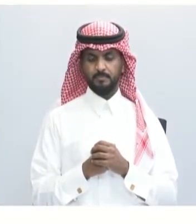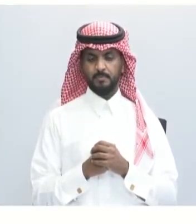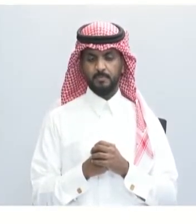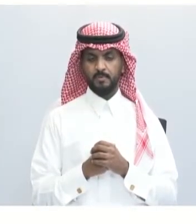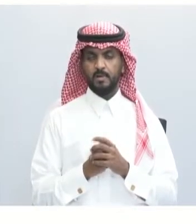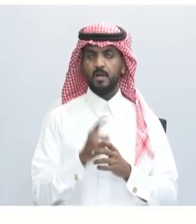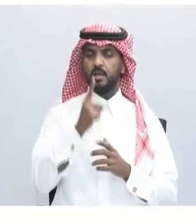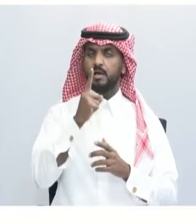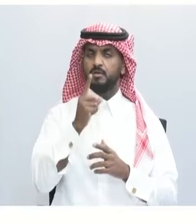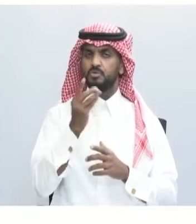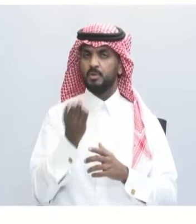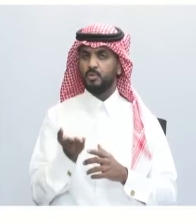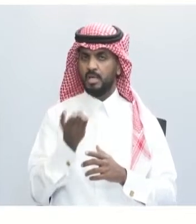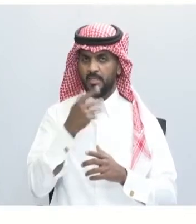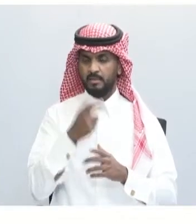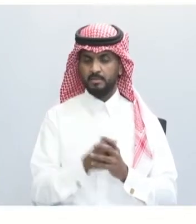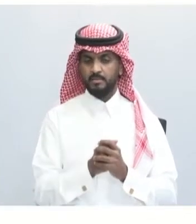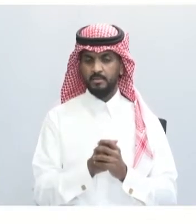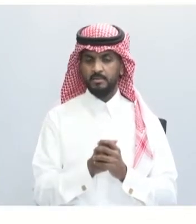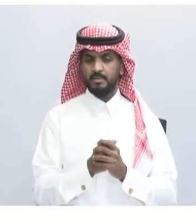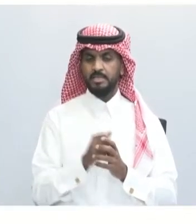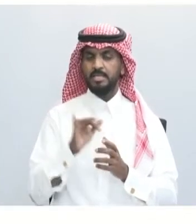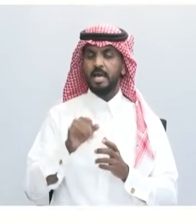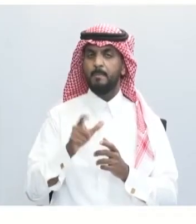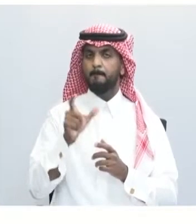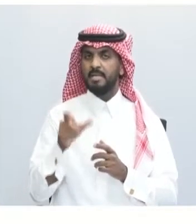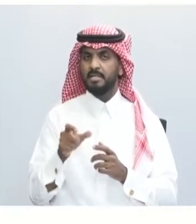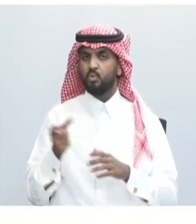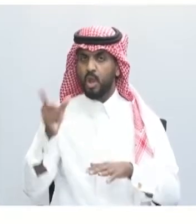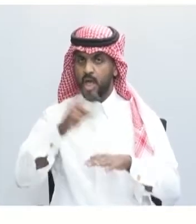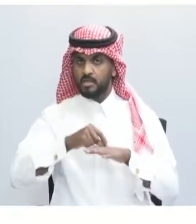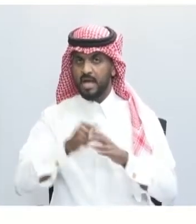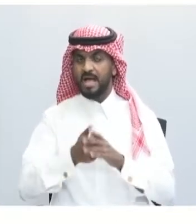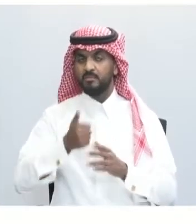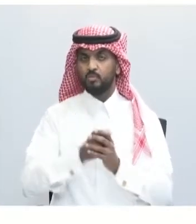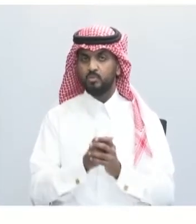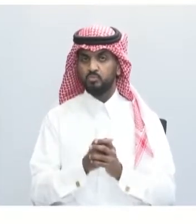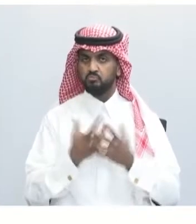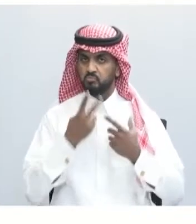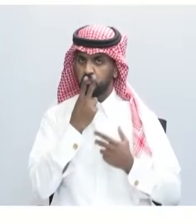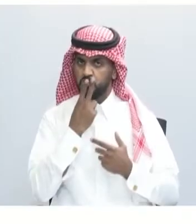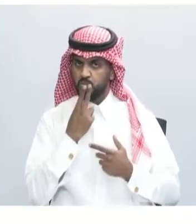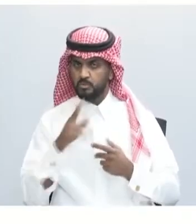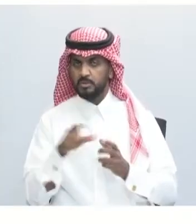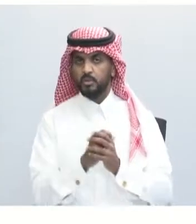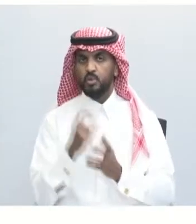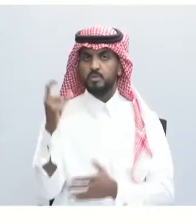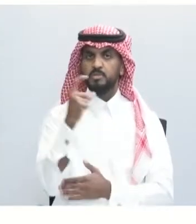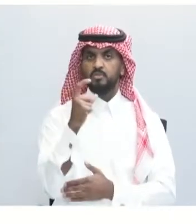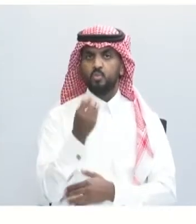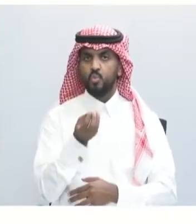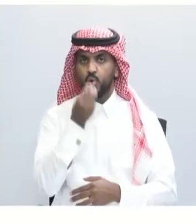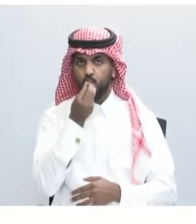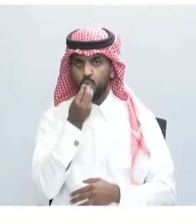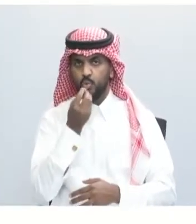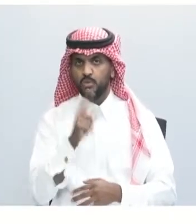الله سبحانه وتعالى ذكر يا بني ادم خذوا زينتكم عند كل مسجد وكلوا واشربوا ولا